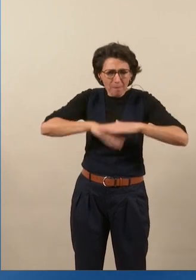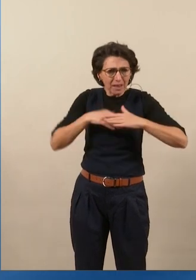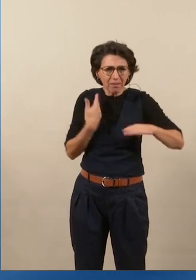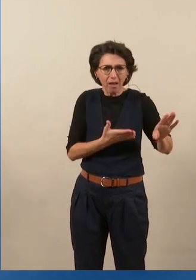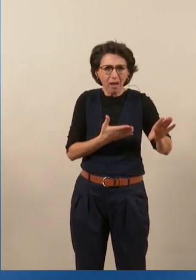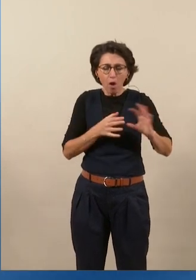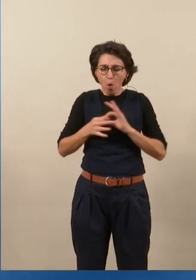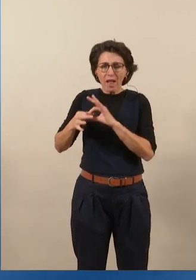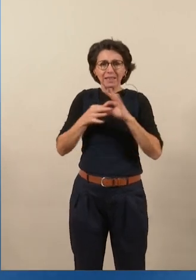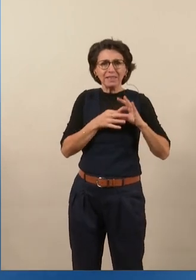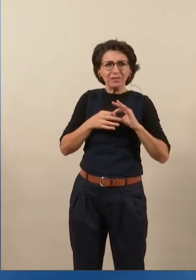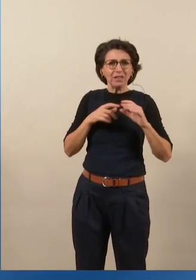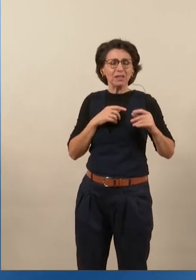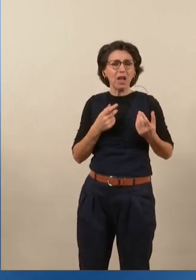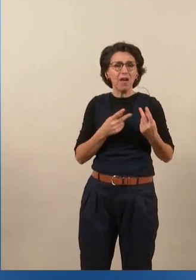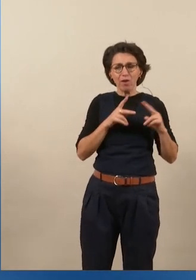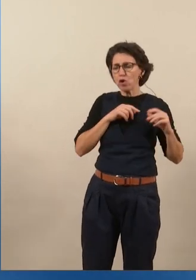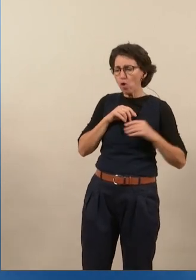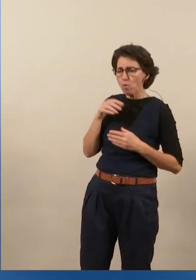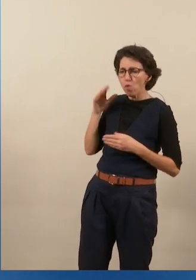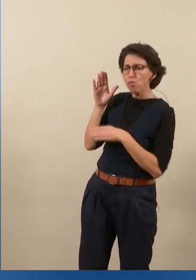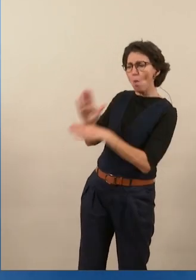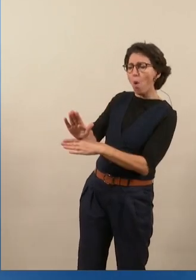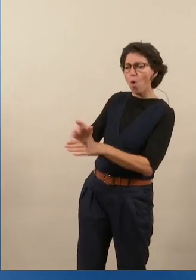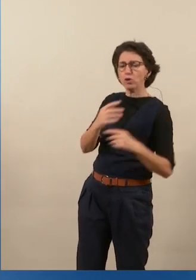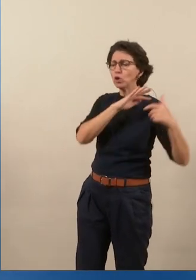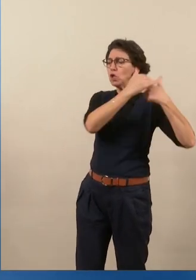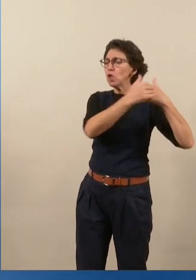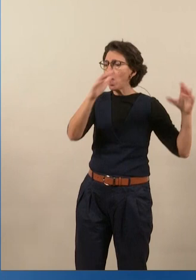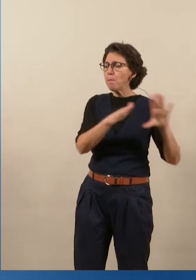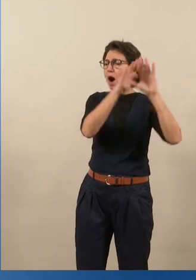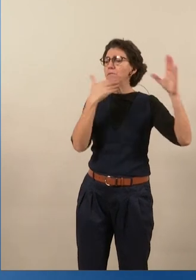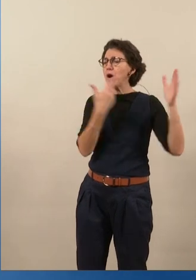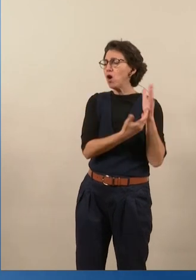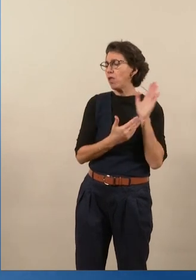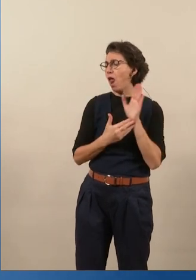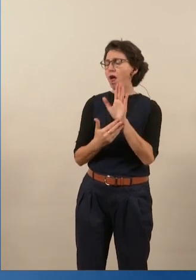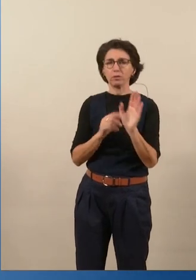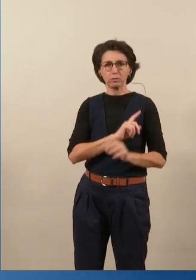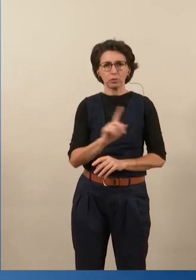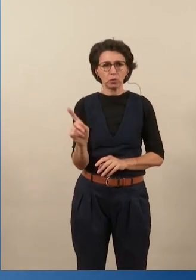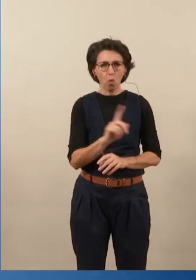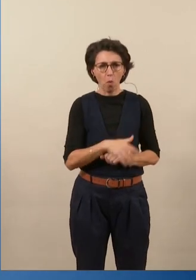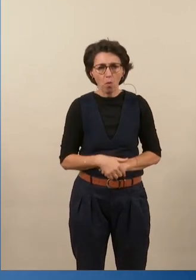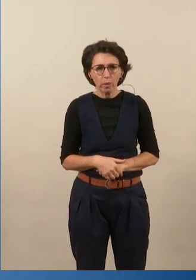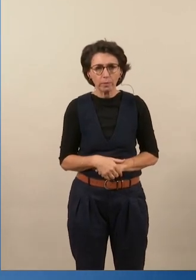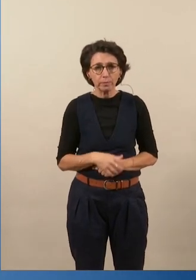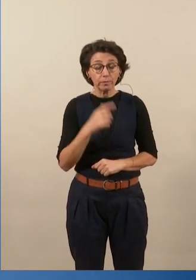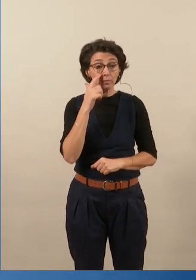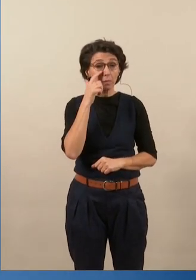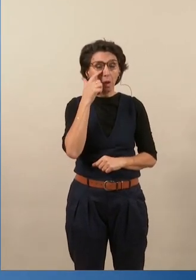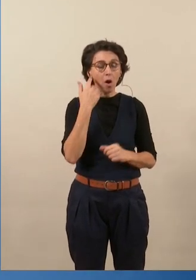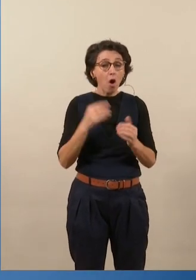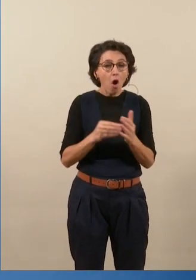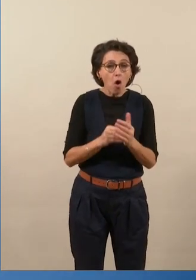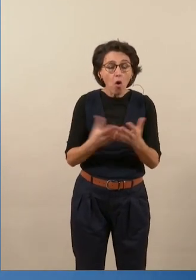propre vision de la société d'autres actions relèvent d'intention comme inciter les femmes à pratiquer un sport et